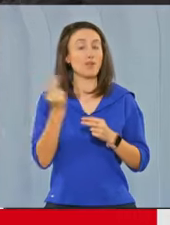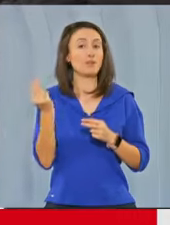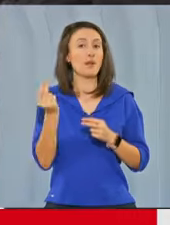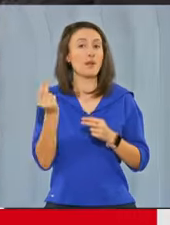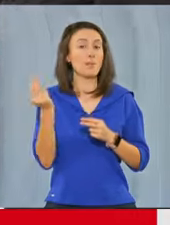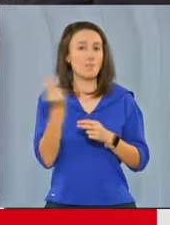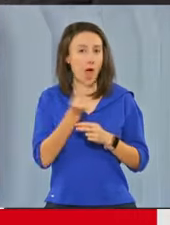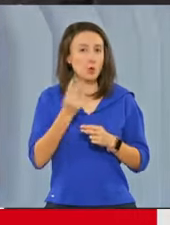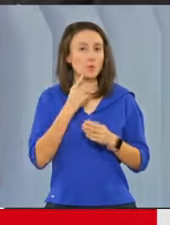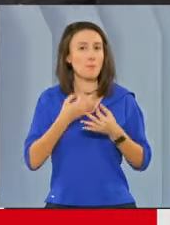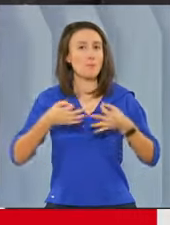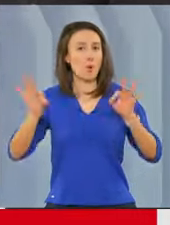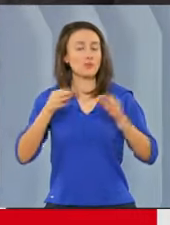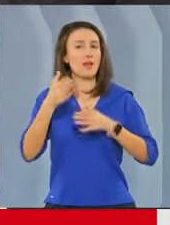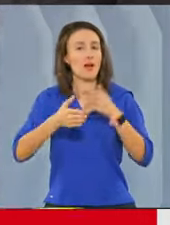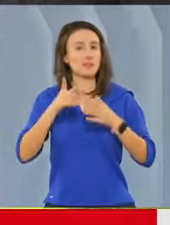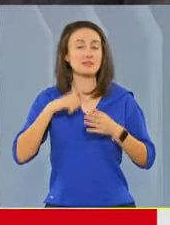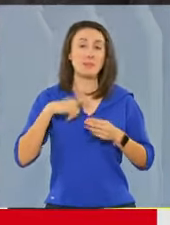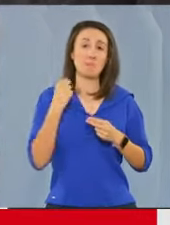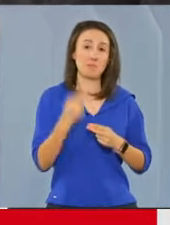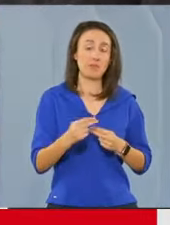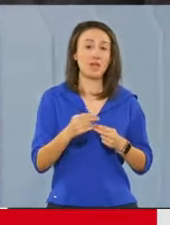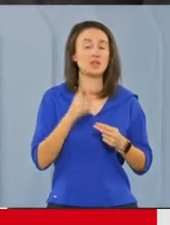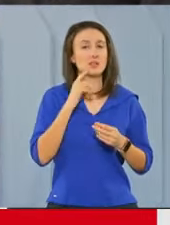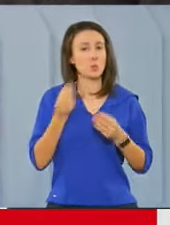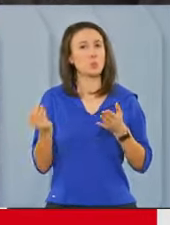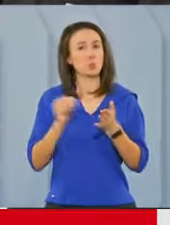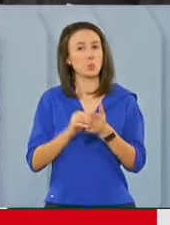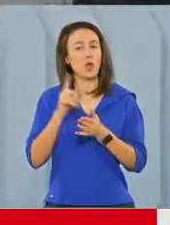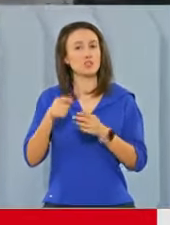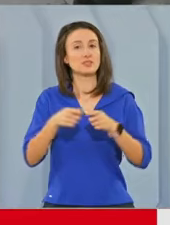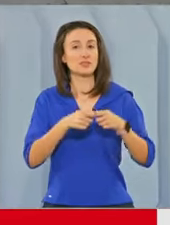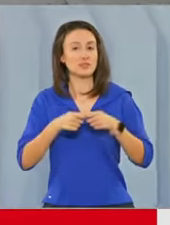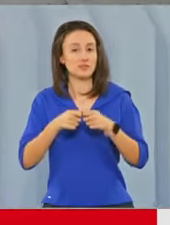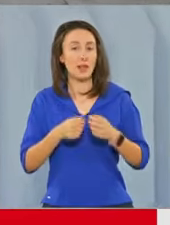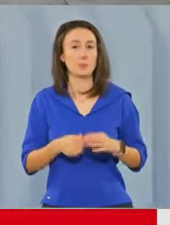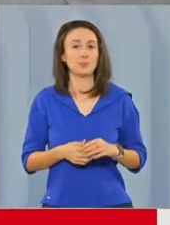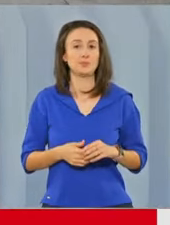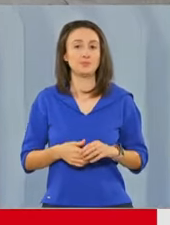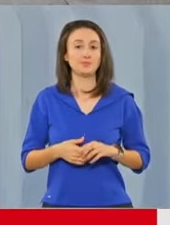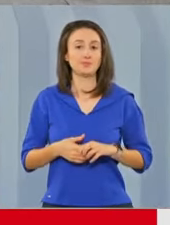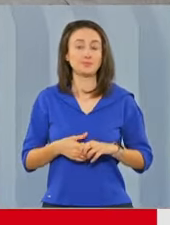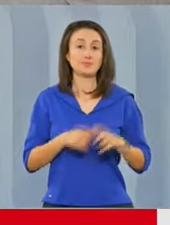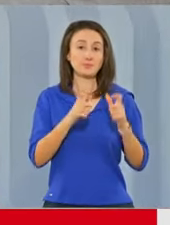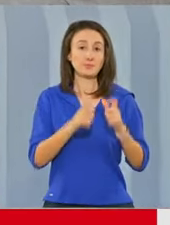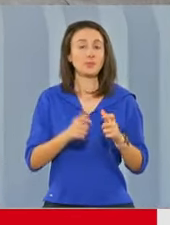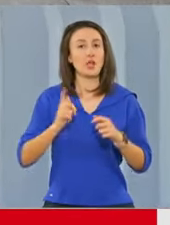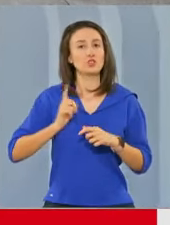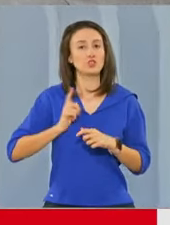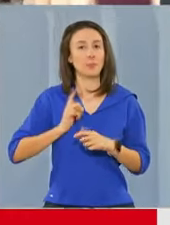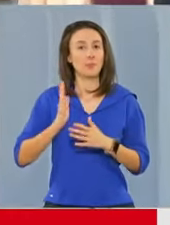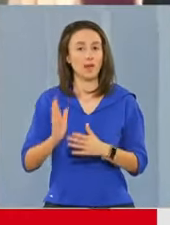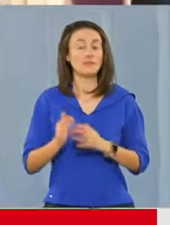cu modernizarea gării. Este bine că se montează aceste sisteme în sălile de